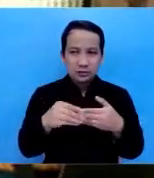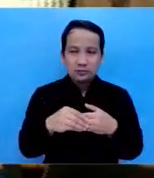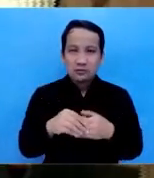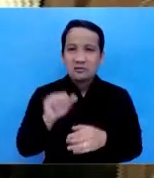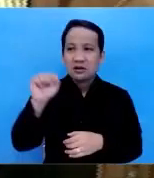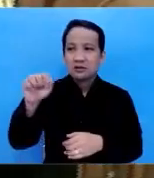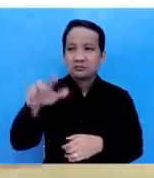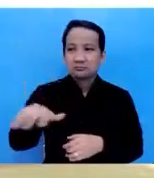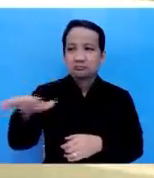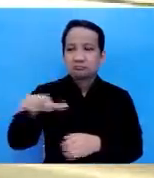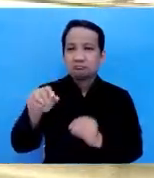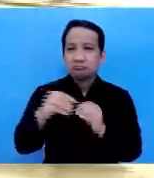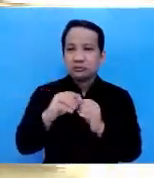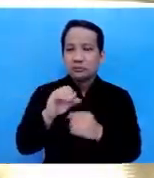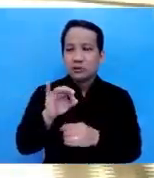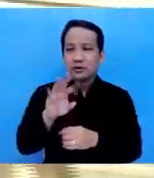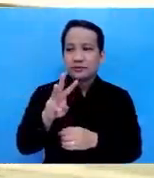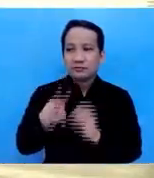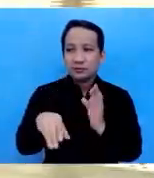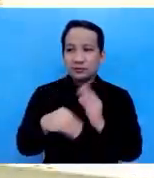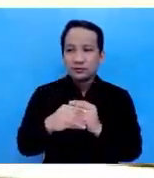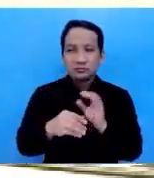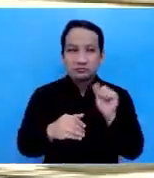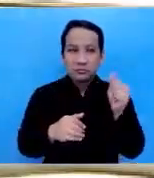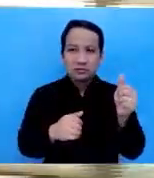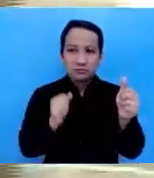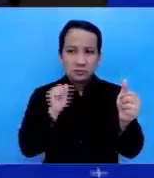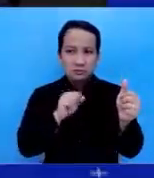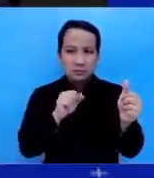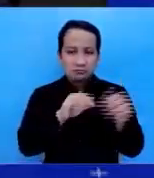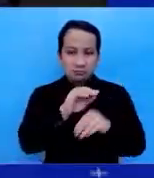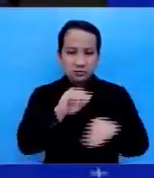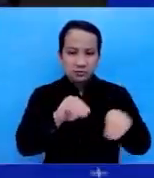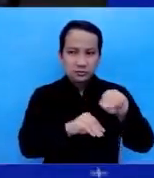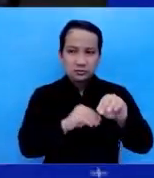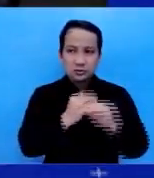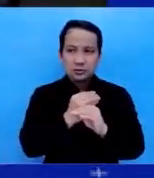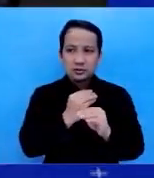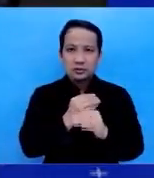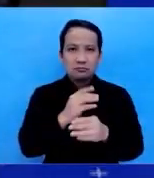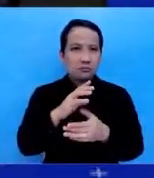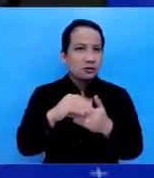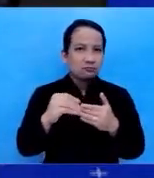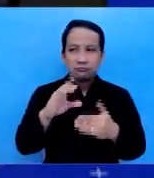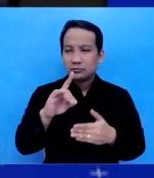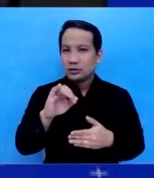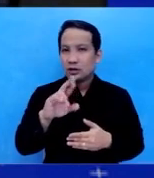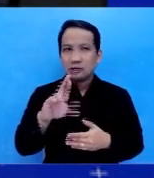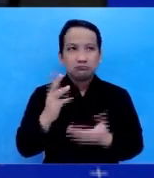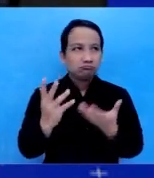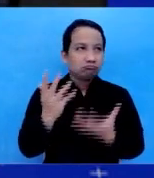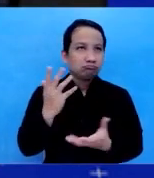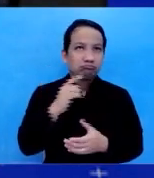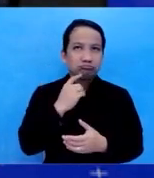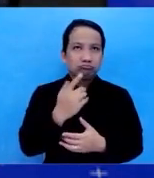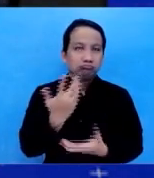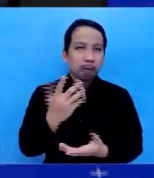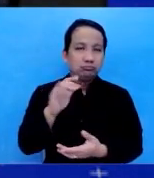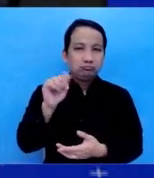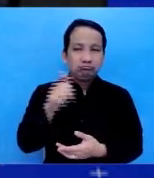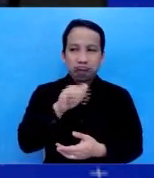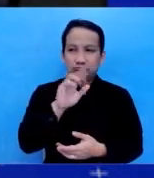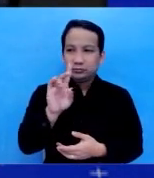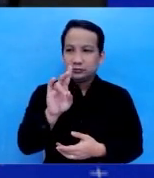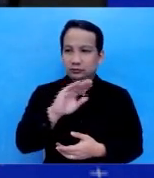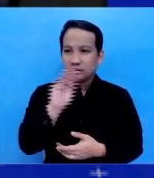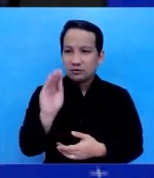ito para sa mga OFW. If they convert their dollars, they're better off by almost 10% right now compared